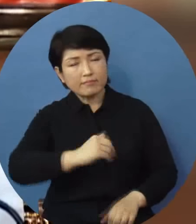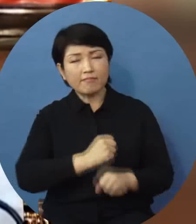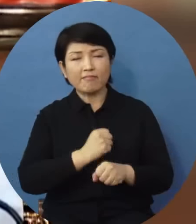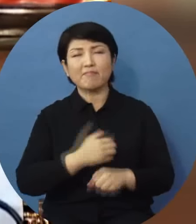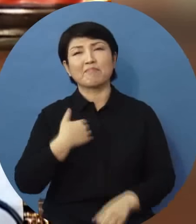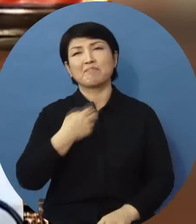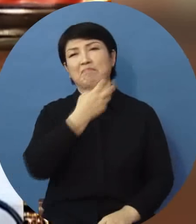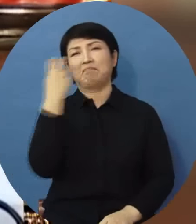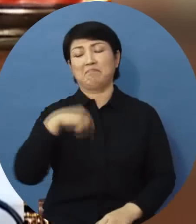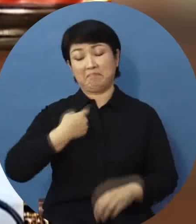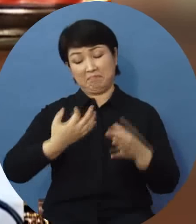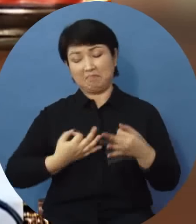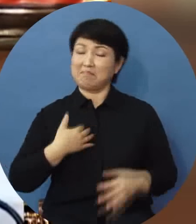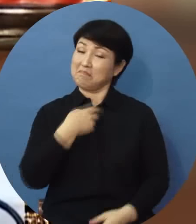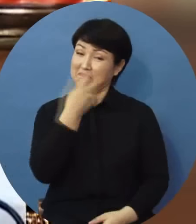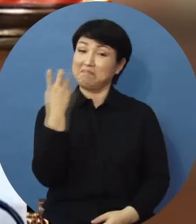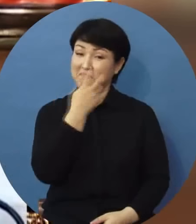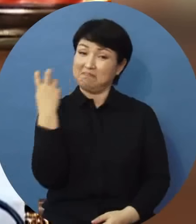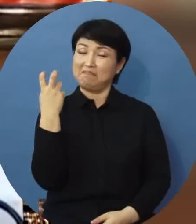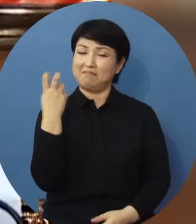자신이 생각해도 좀 똑똑해 보일 때가 있고,